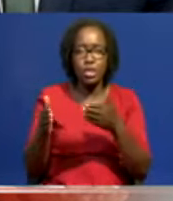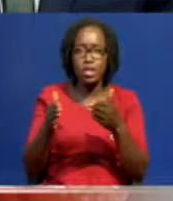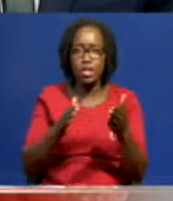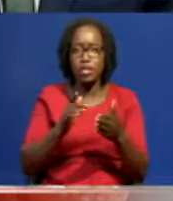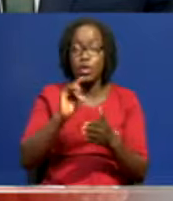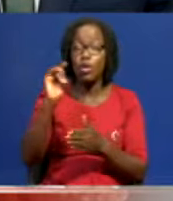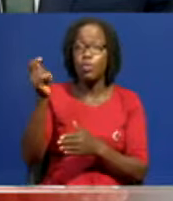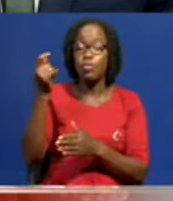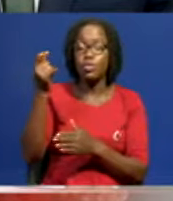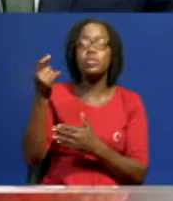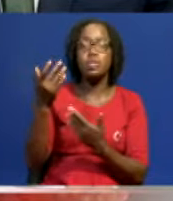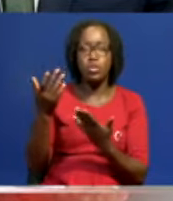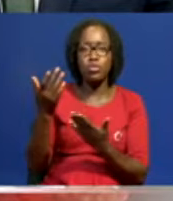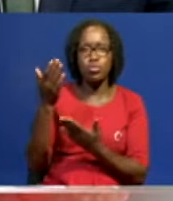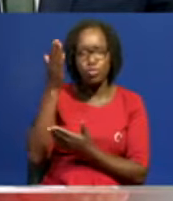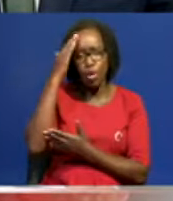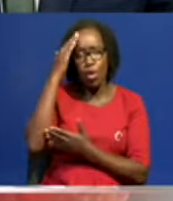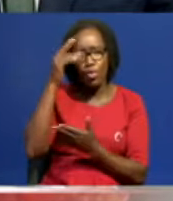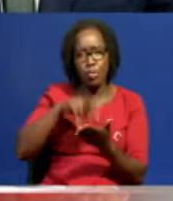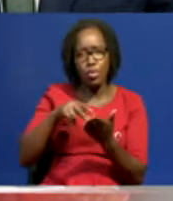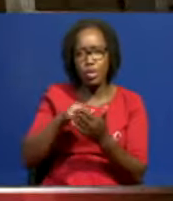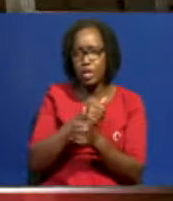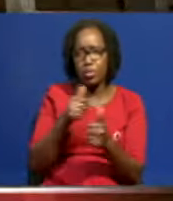ya kujifahamisha na mradi huo.